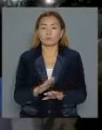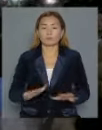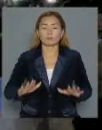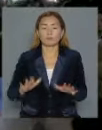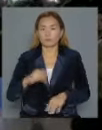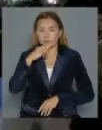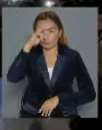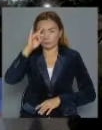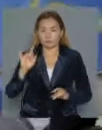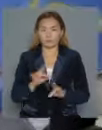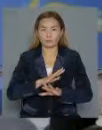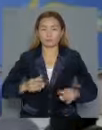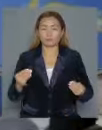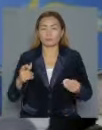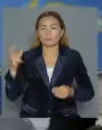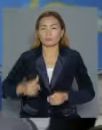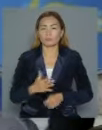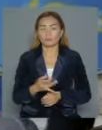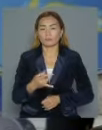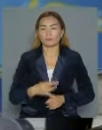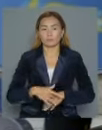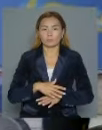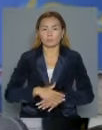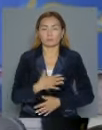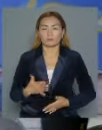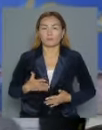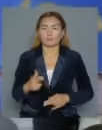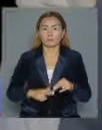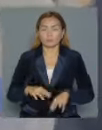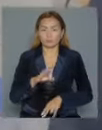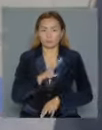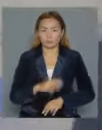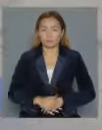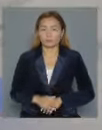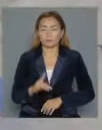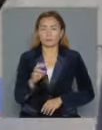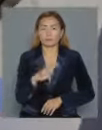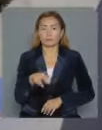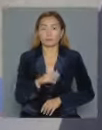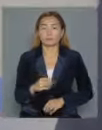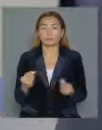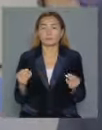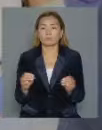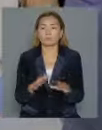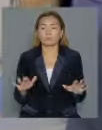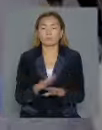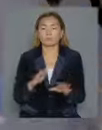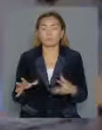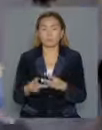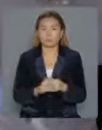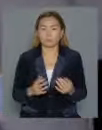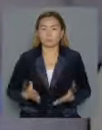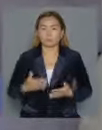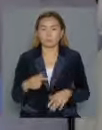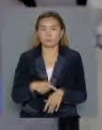гала-концертте қазақ эстрадасының жарық жұлдыздары аудан халқына көтеріңкі көңіл-күй сыйлады. Махамбеттіктер танымал әндерді қосылып шырқап, бір